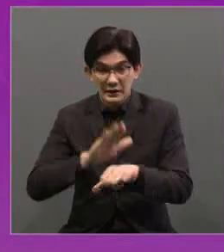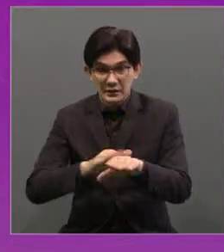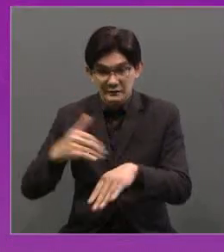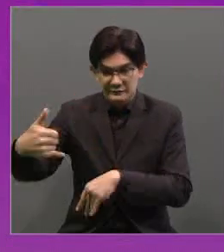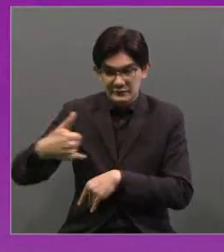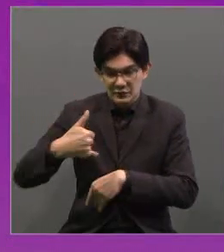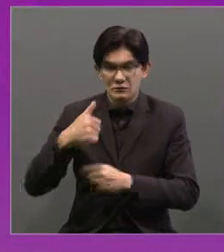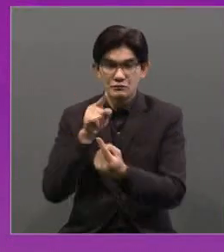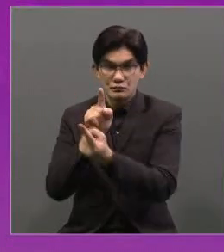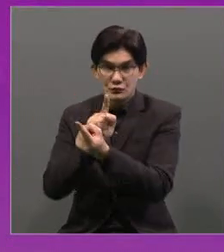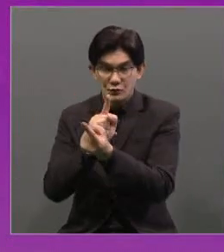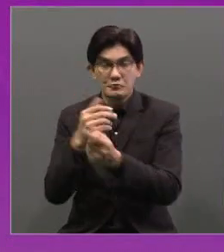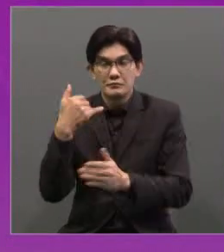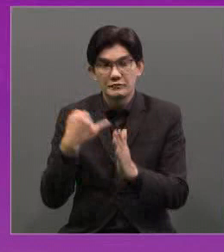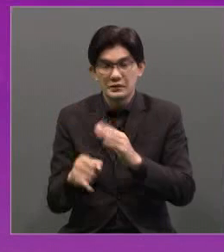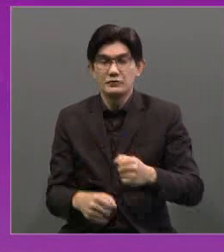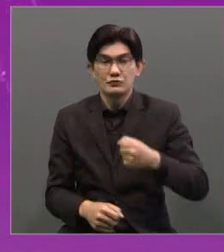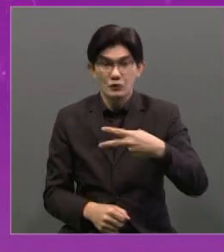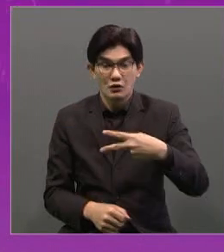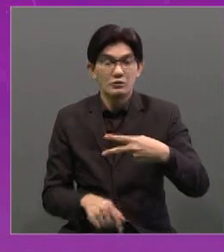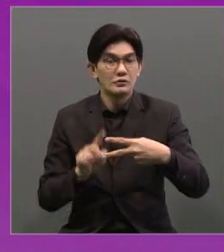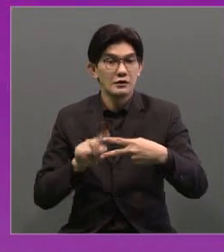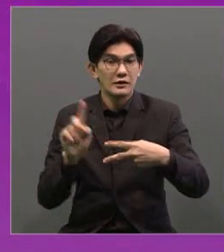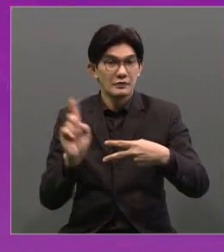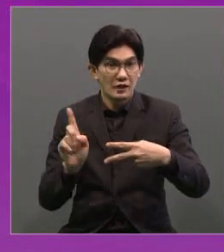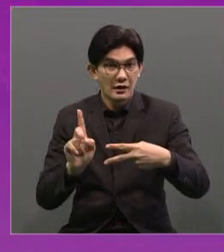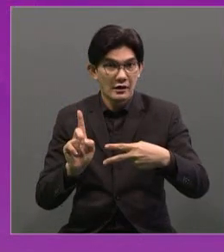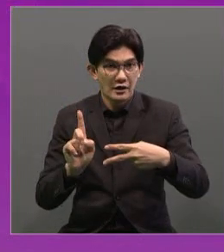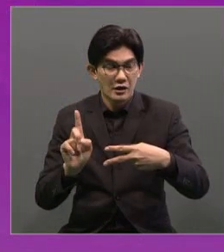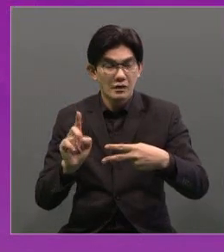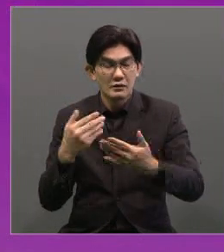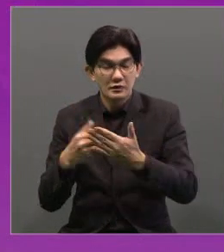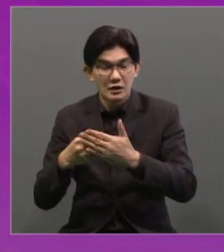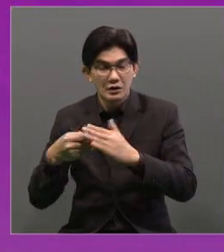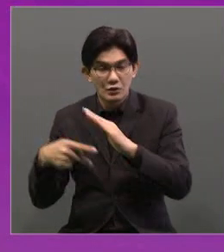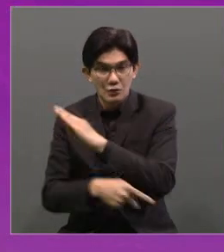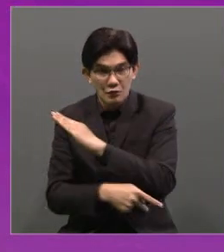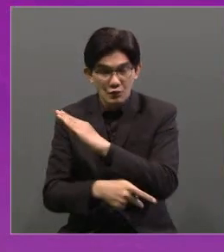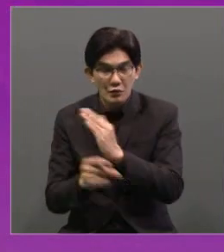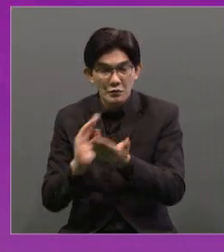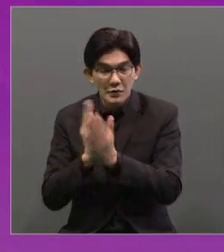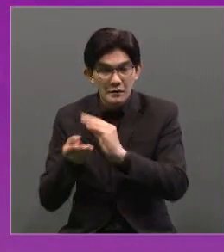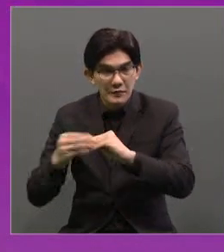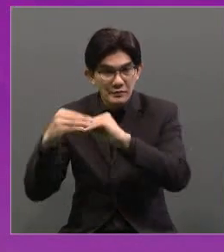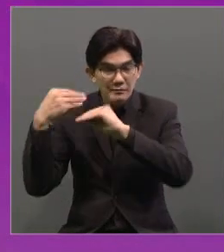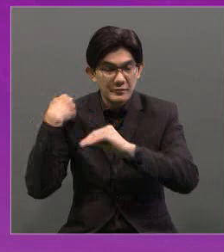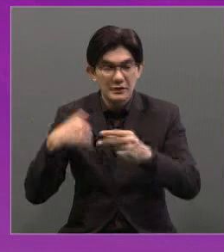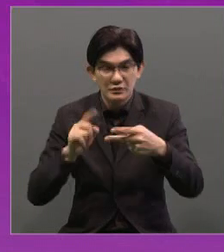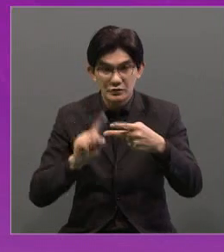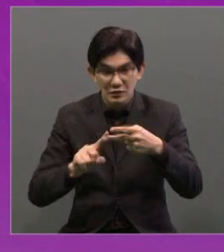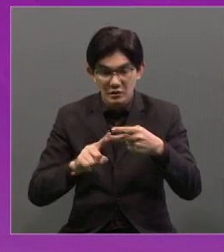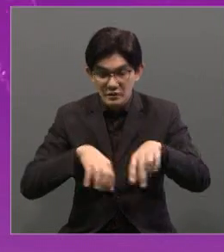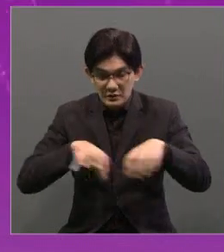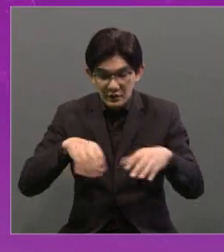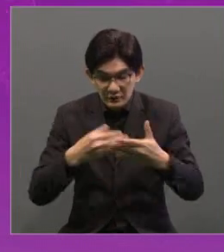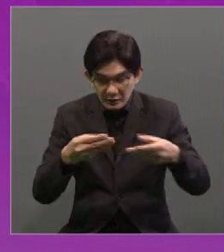เข้ารับทราบข้อกล่าวหา 2คดีในคดีแรกเนี่ยเป็นข้อหาร่วมกันฟอกเงินอย่างเดียวส่วนคดีที่ 2มีร่วมกันจัดให้มี